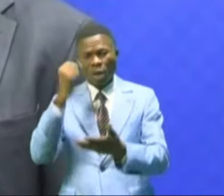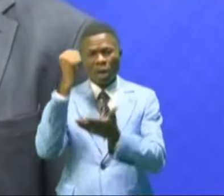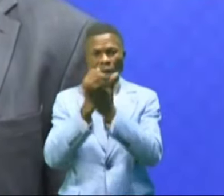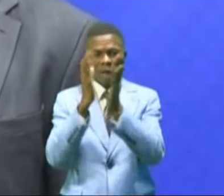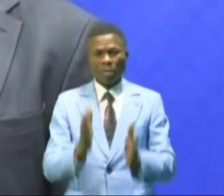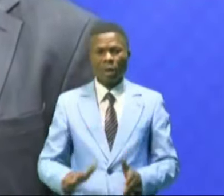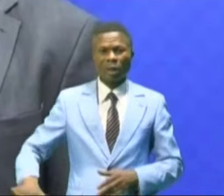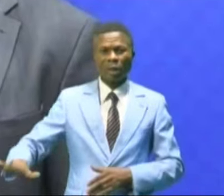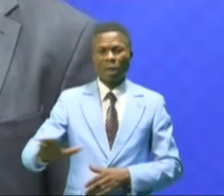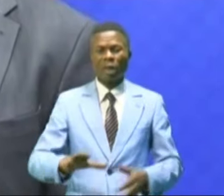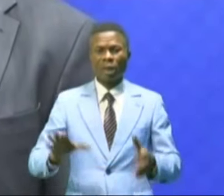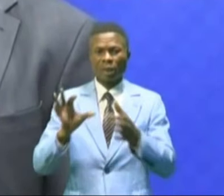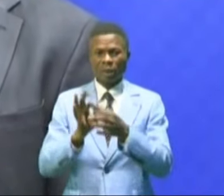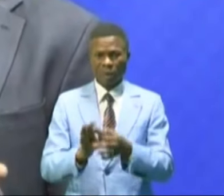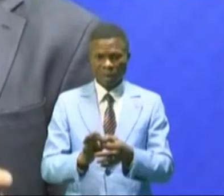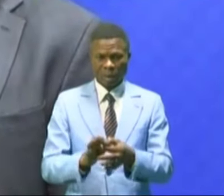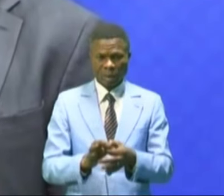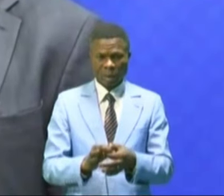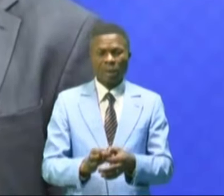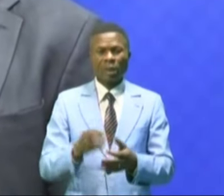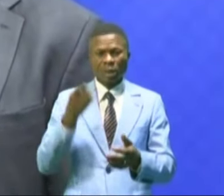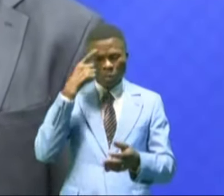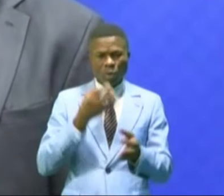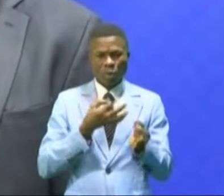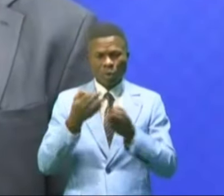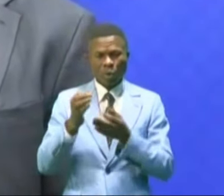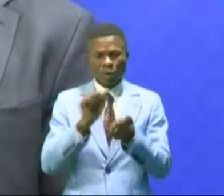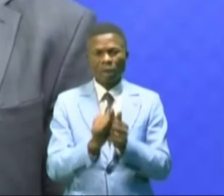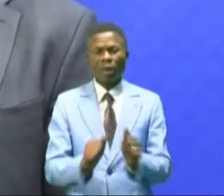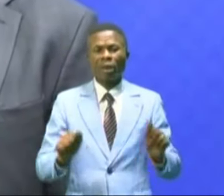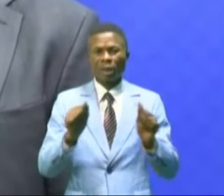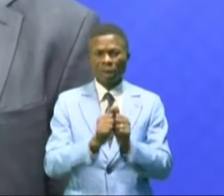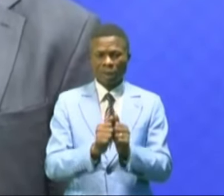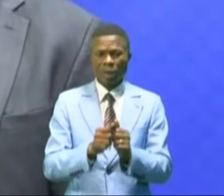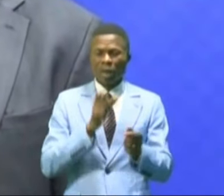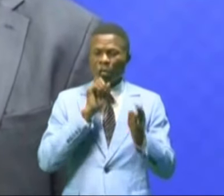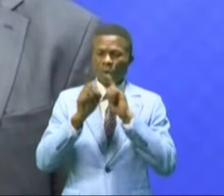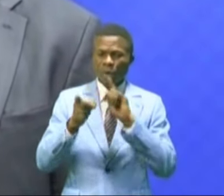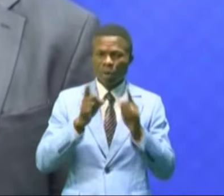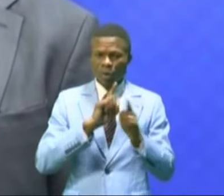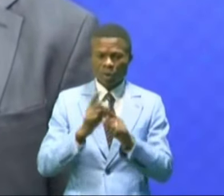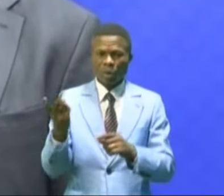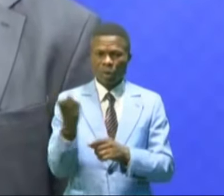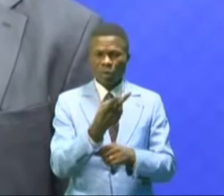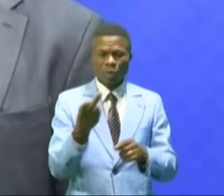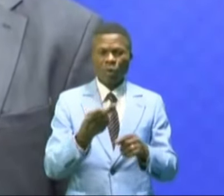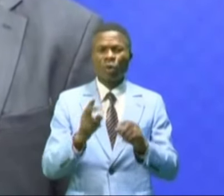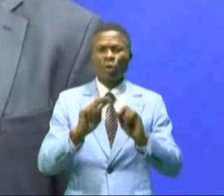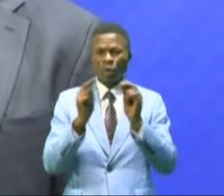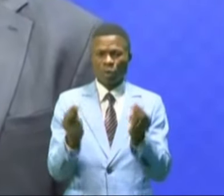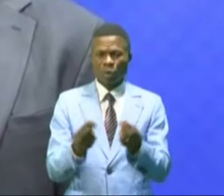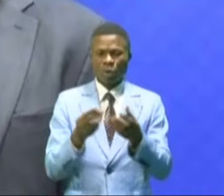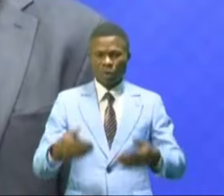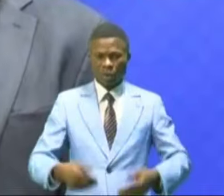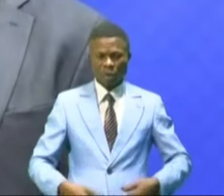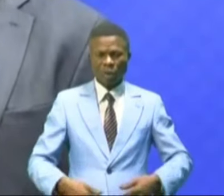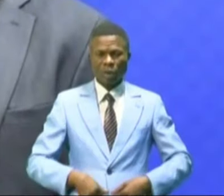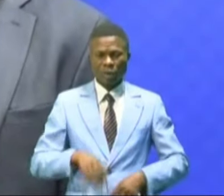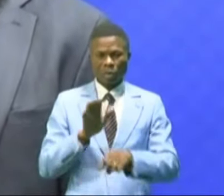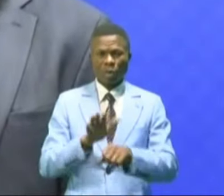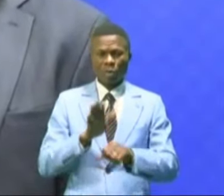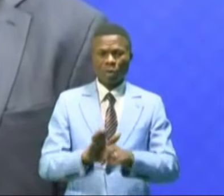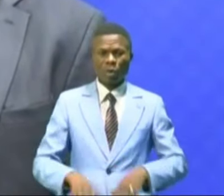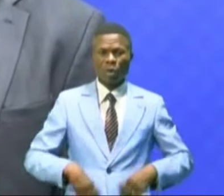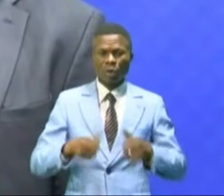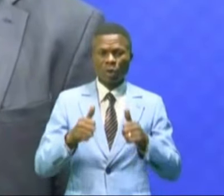important d'offrir une opportunité, une fenêtre de conversation entre ces jeunes qui, pour la plupart, vivent